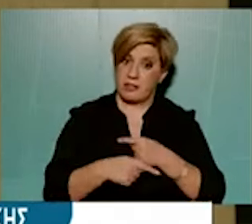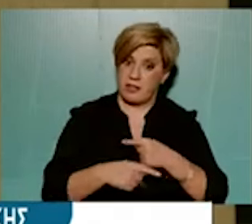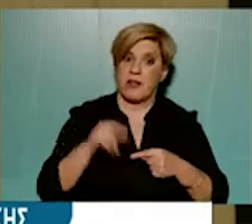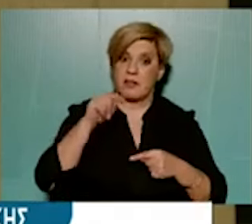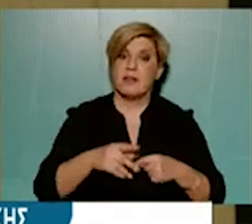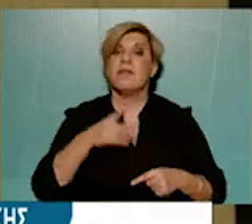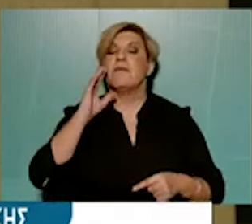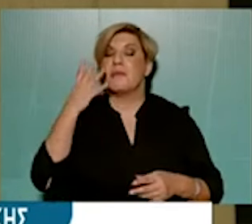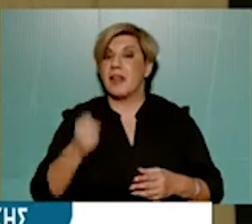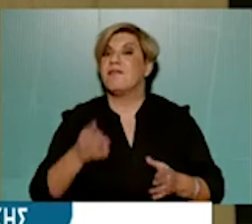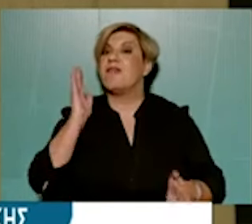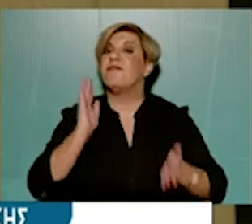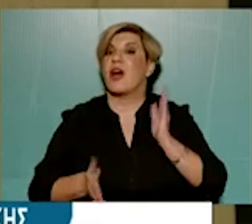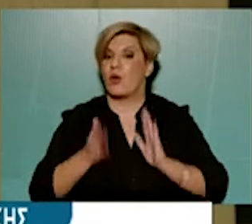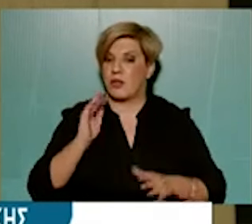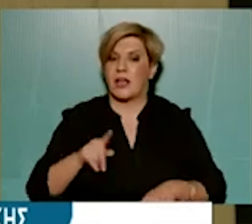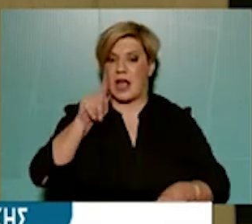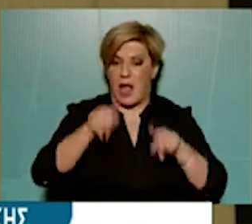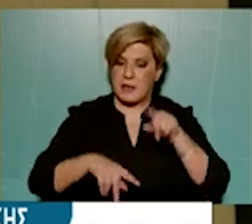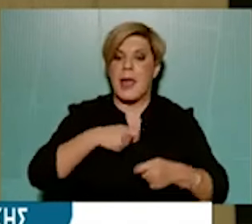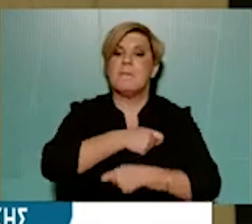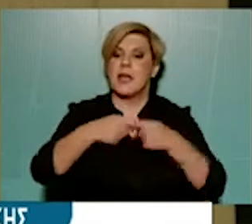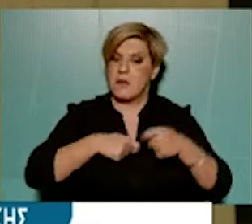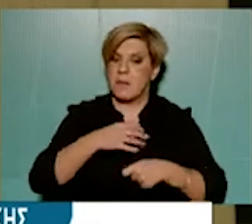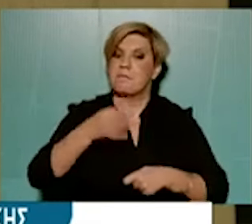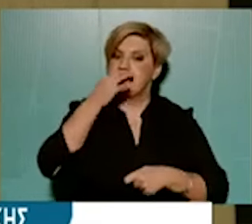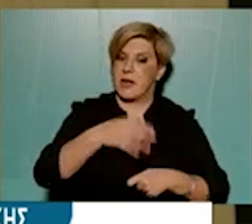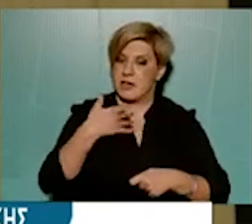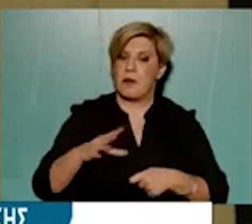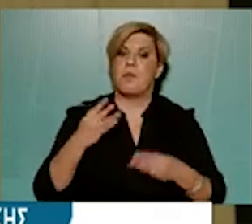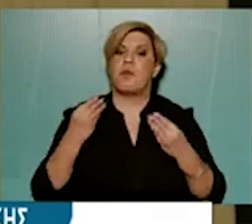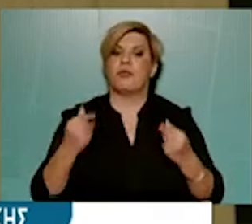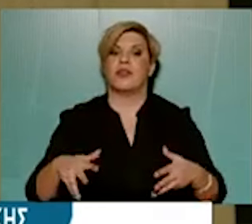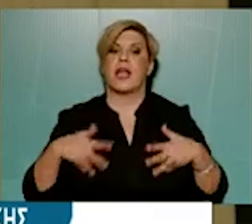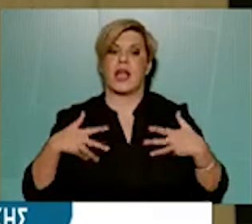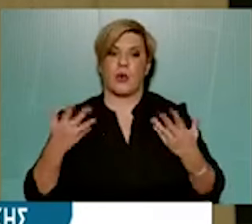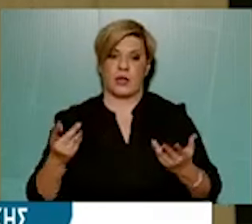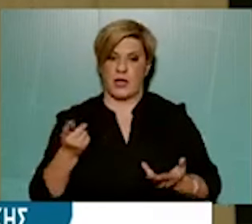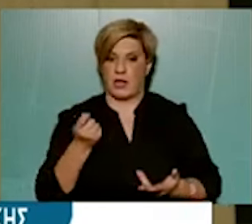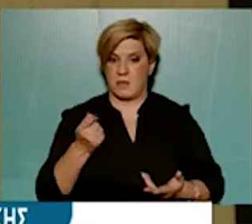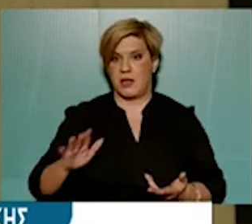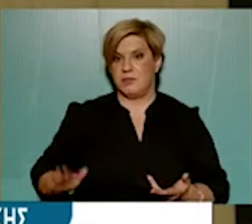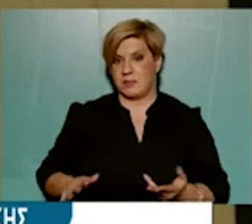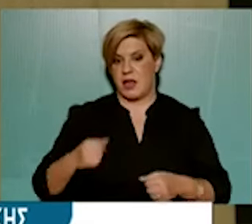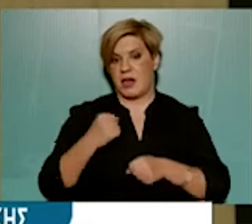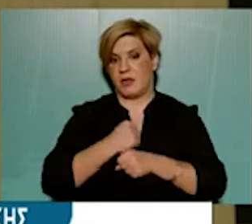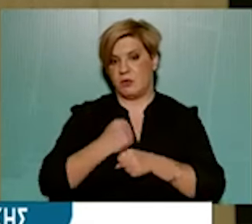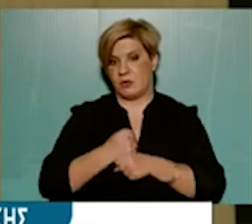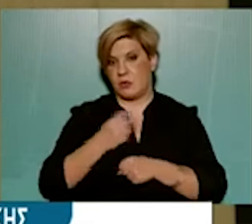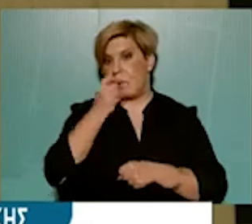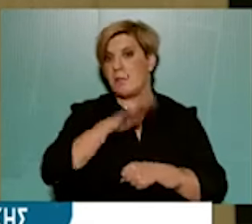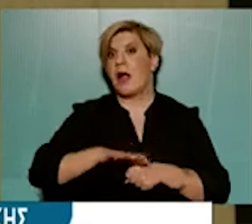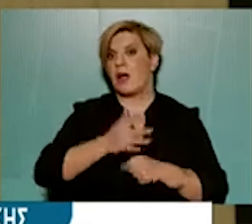σημερινή βαρβαρότητα, γιατί κάποιοι από τους επιχειρηματίες εδώ μίλησαν για το πώς θα χαίρονται με χρήματα στην τσέπη οι εργαζόμενοι το